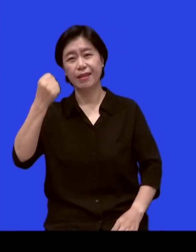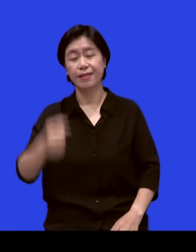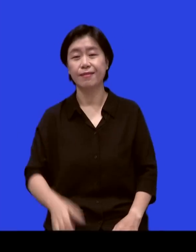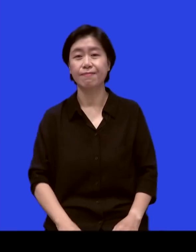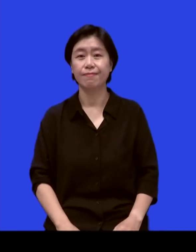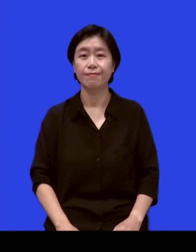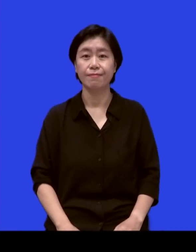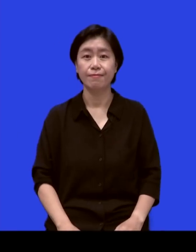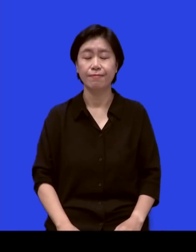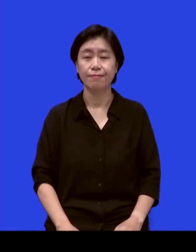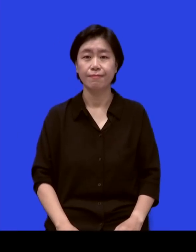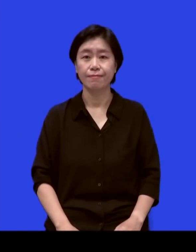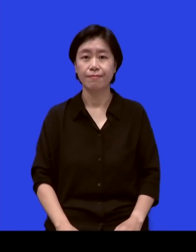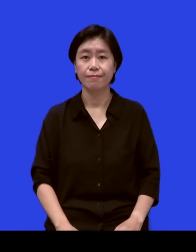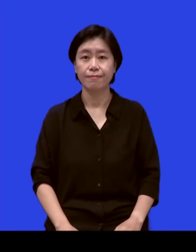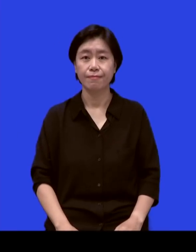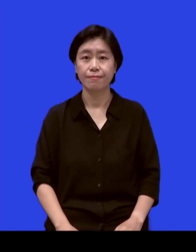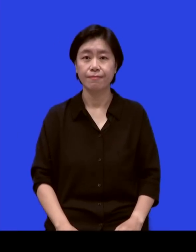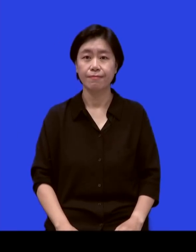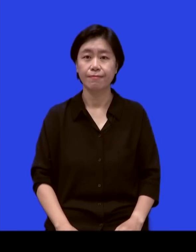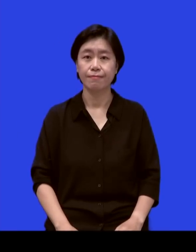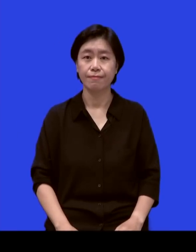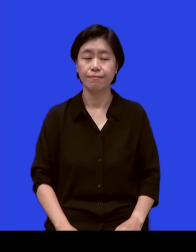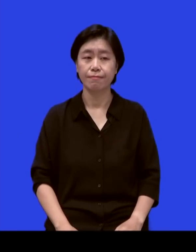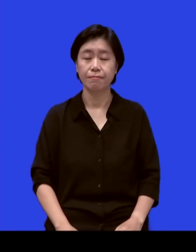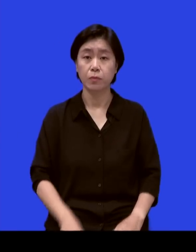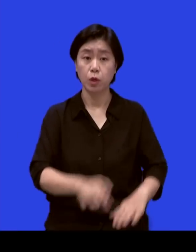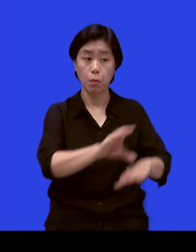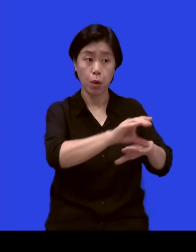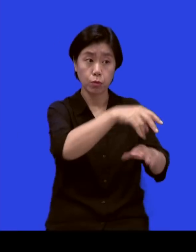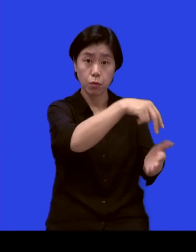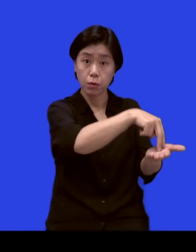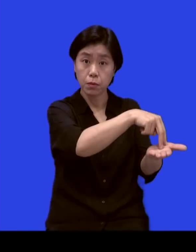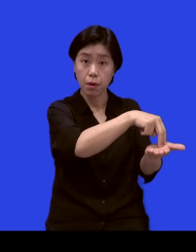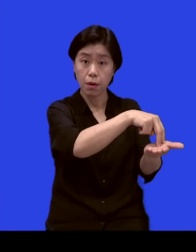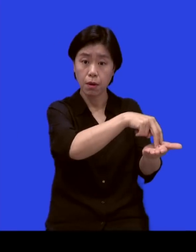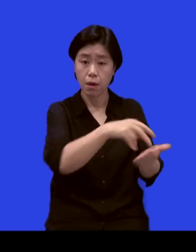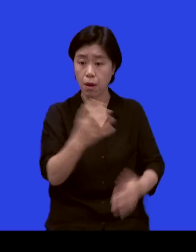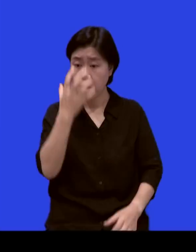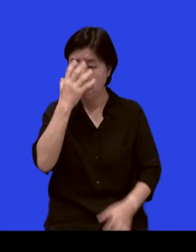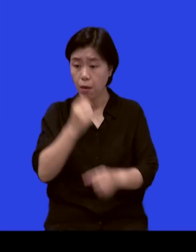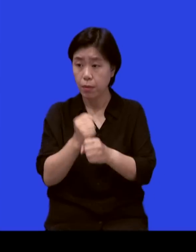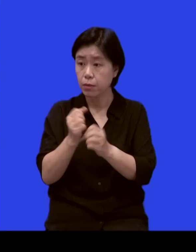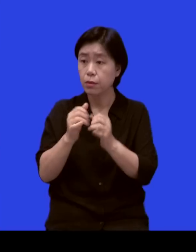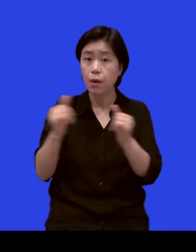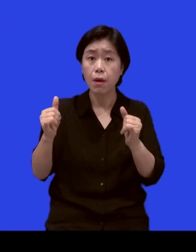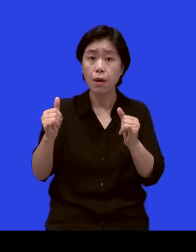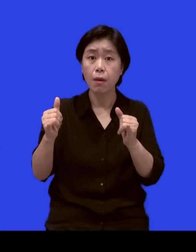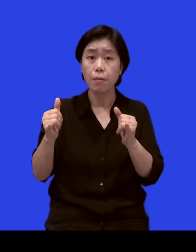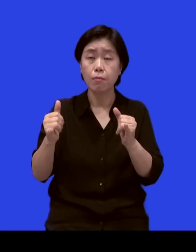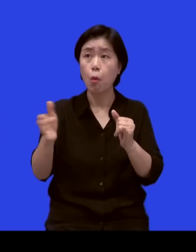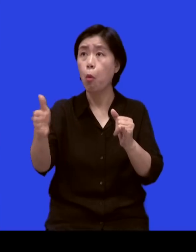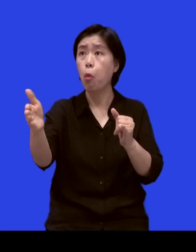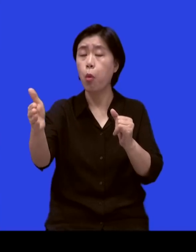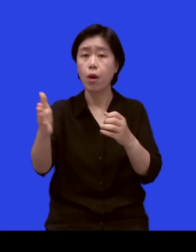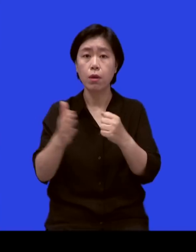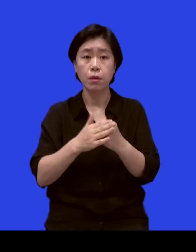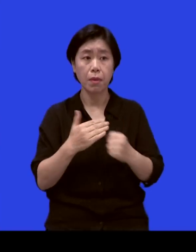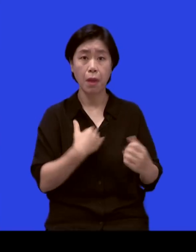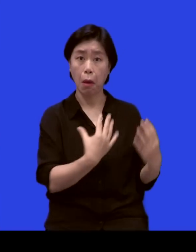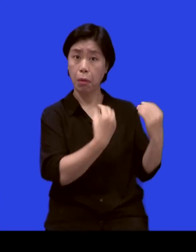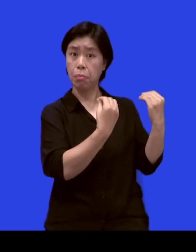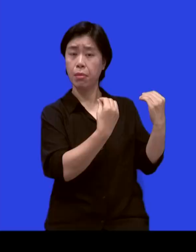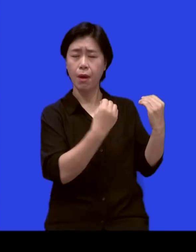이제 꼴보기 싫지만 예. 이제 뭐 어떻게 해요? 이거를 당장에 그만두라고 할 수도 없었을 거예요. 네. 그래가지고 이제